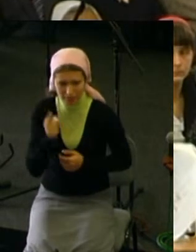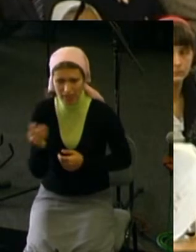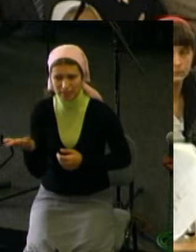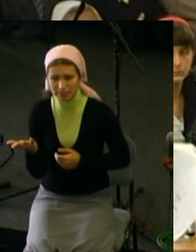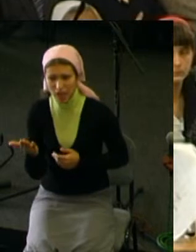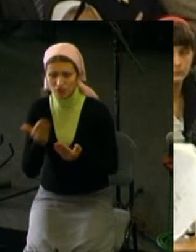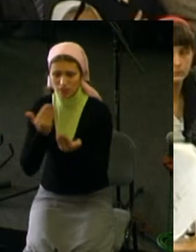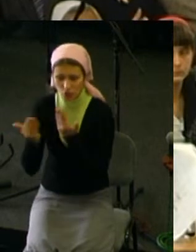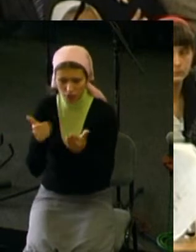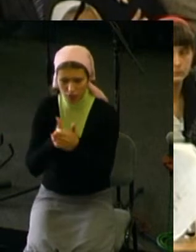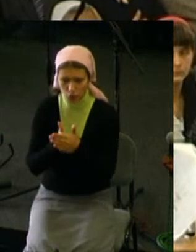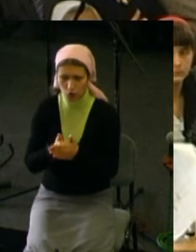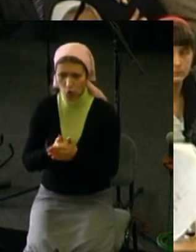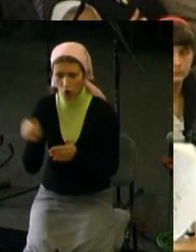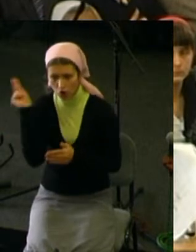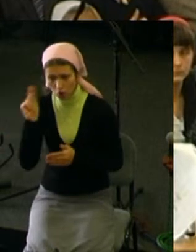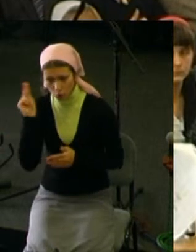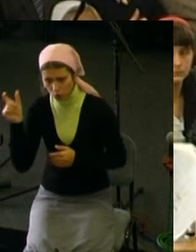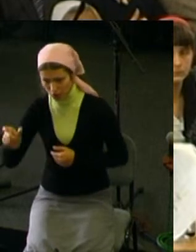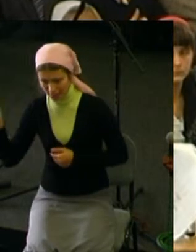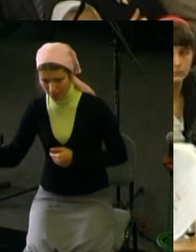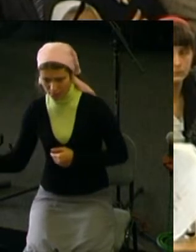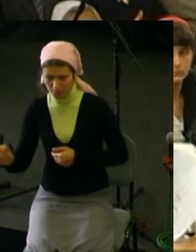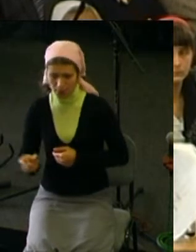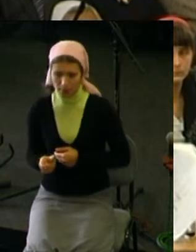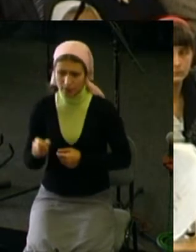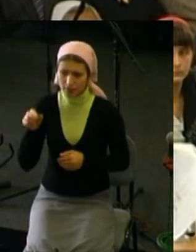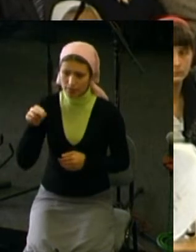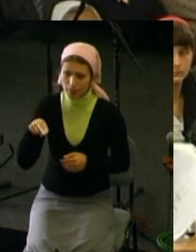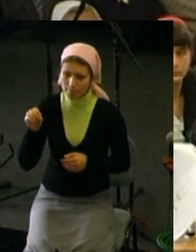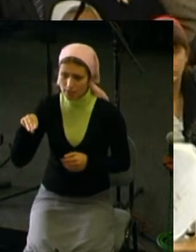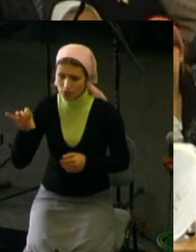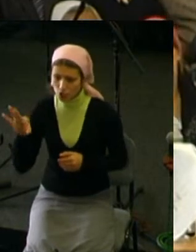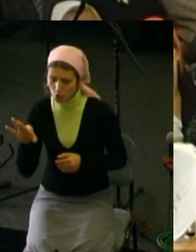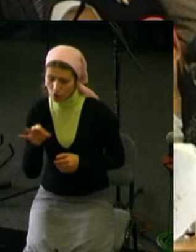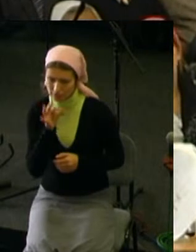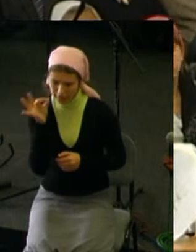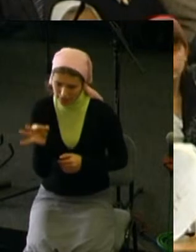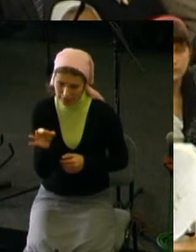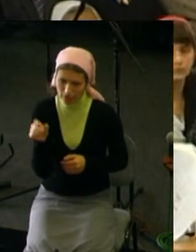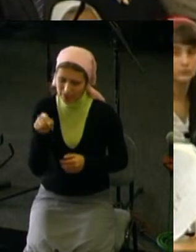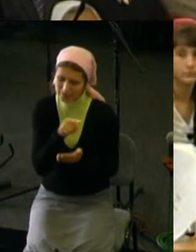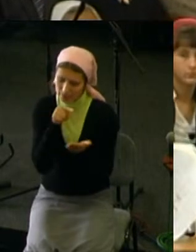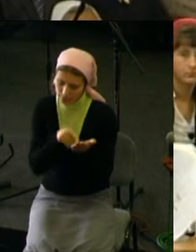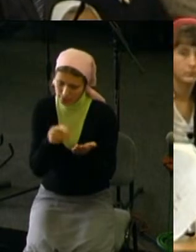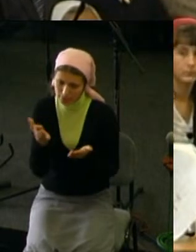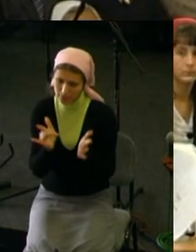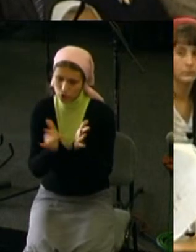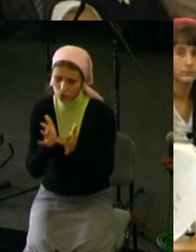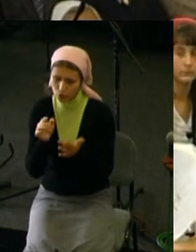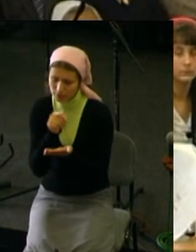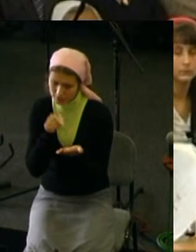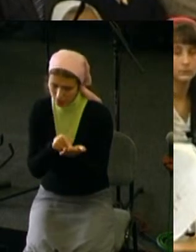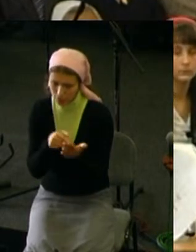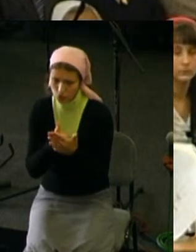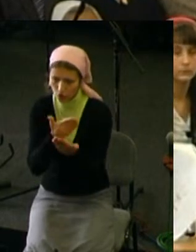як відносяться до нього учні в А ти Петро сказав на це запитання яке Христос